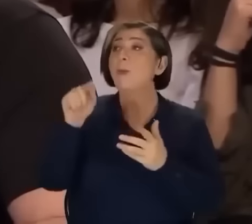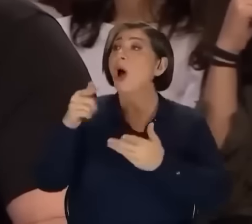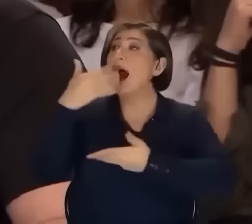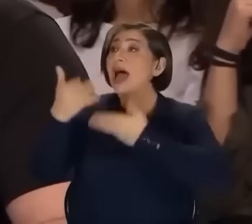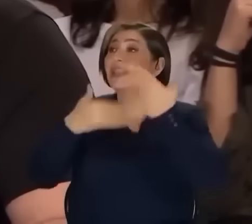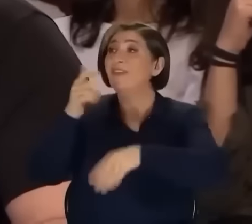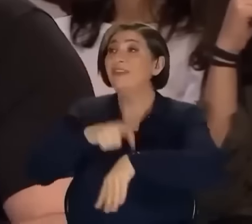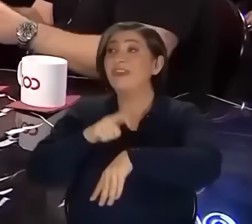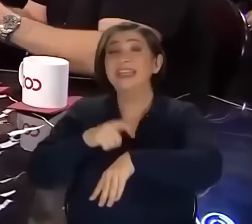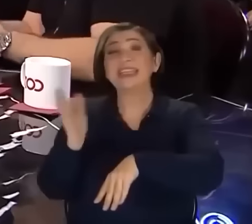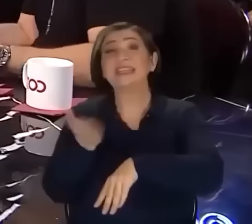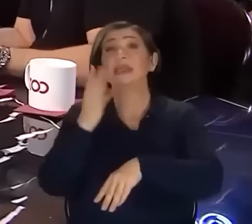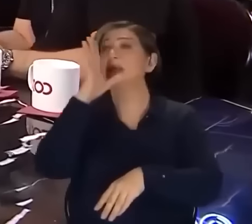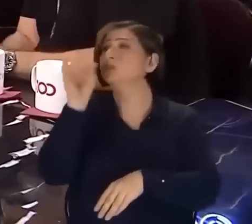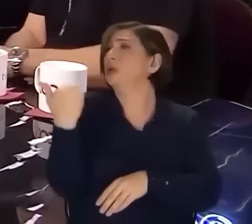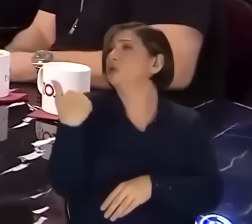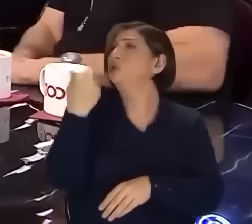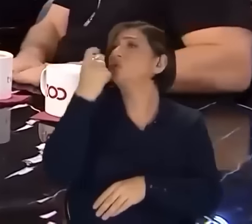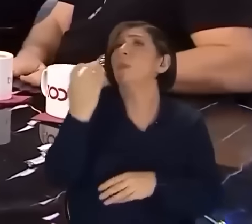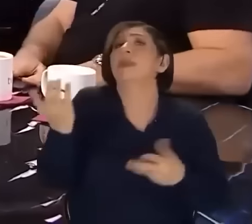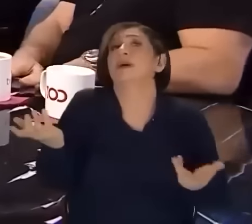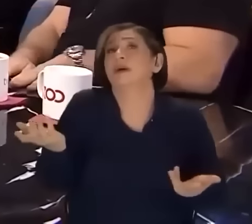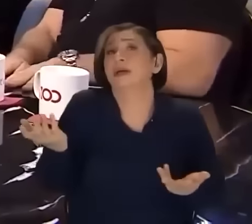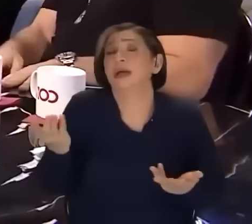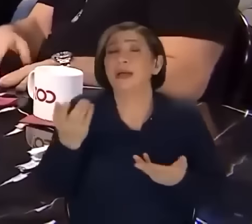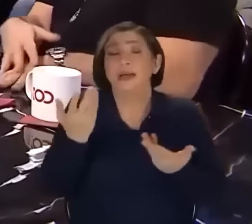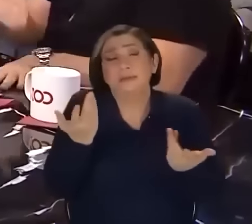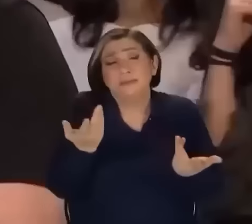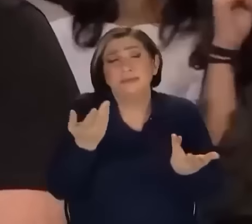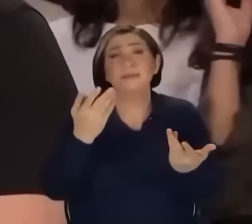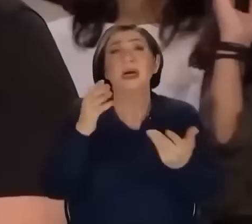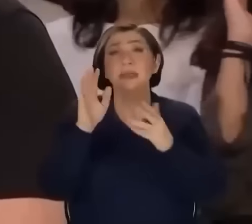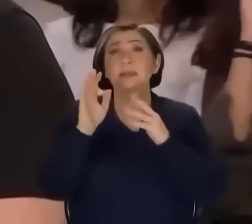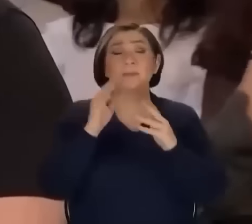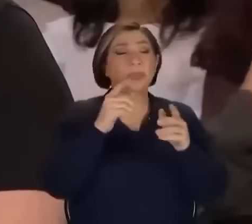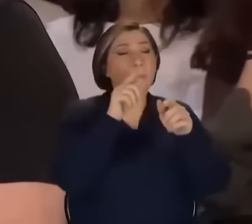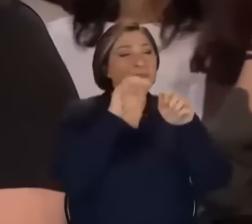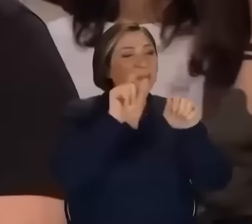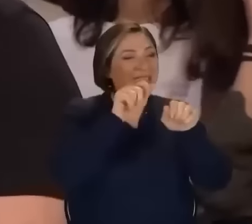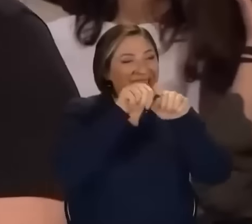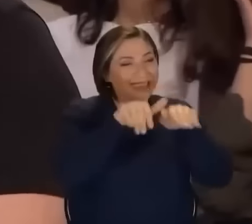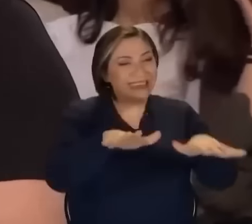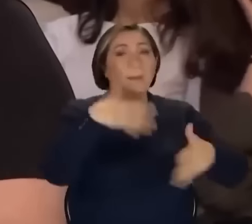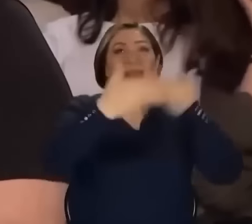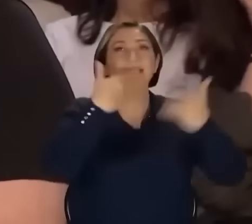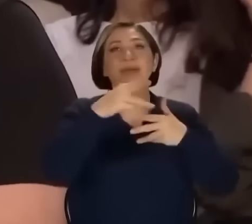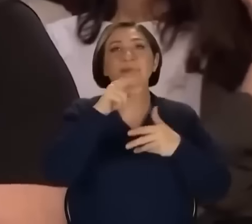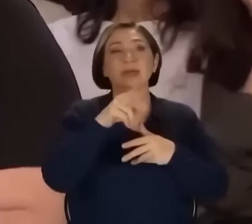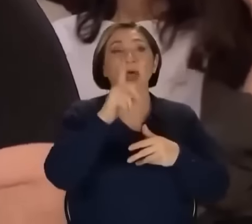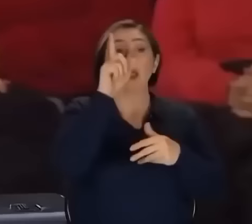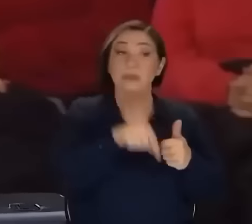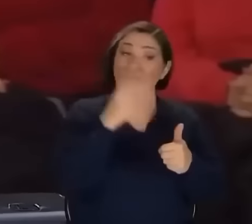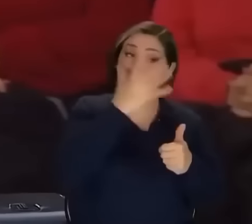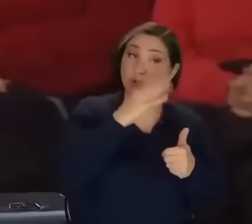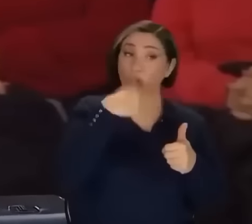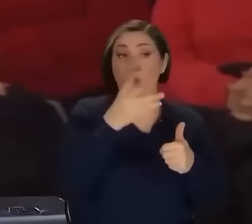tariflerle vakit geçir yani kimse sormadığı için hokan tariflere bir mekanizma tarifi gibi yani şimdi Kara sonra komik